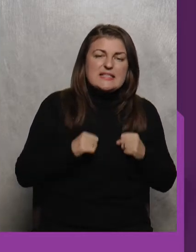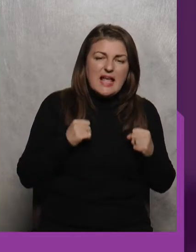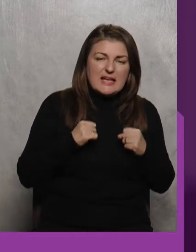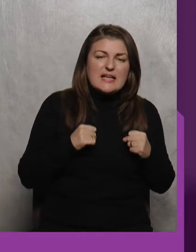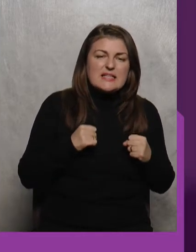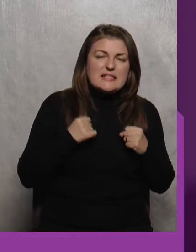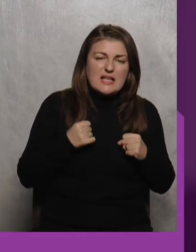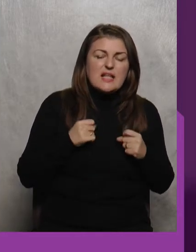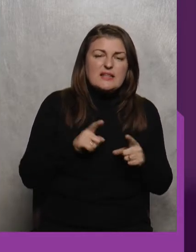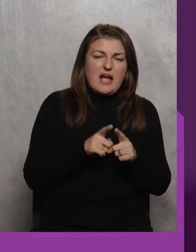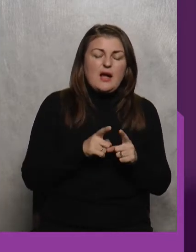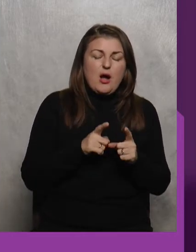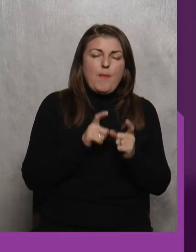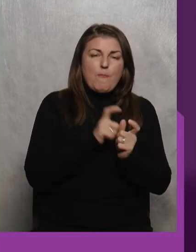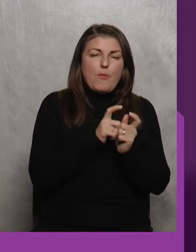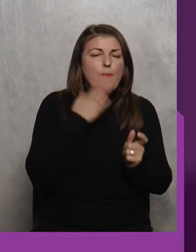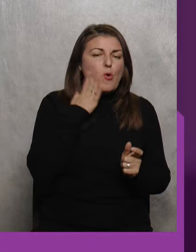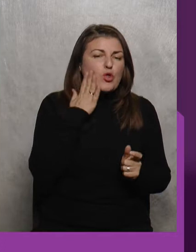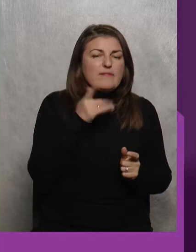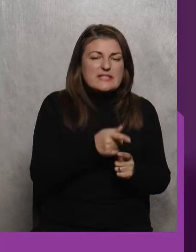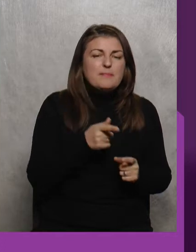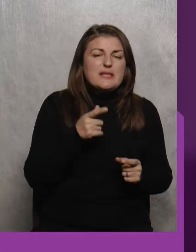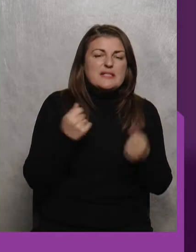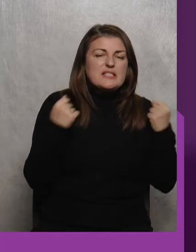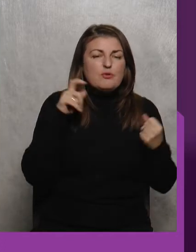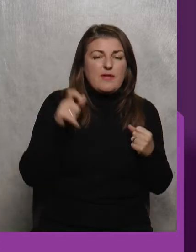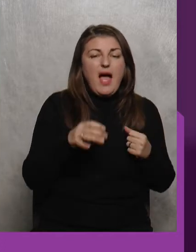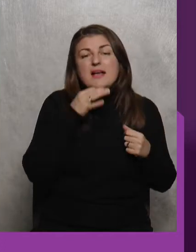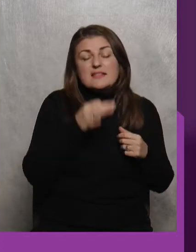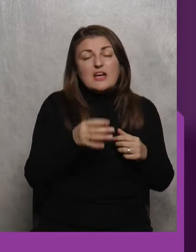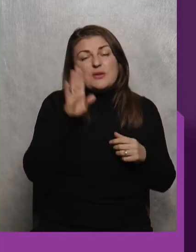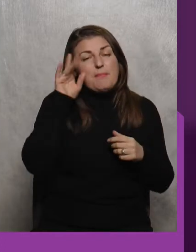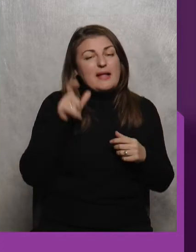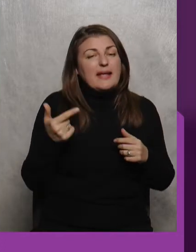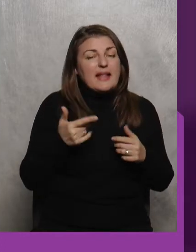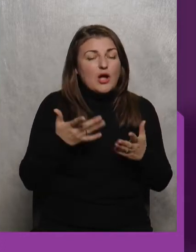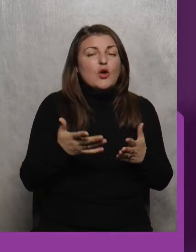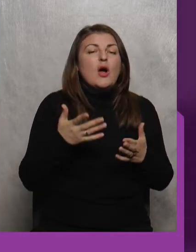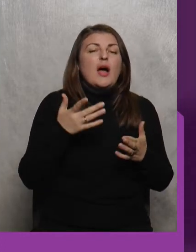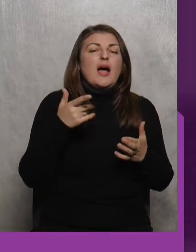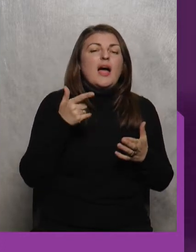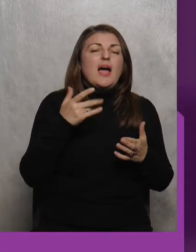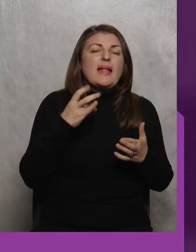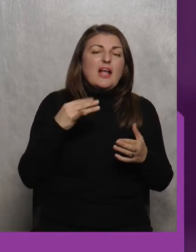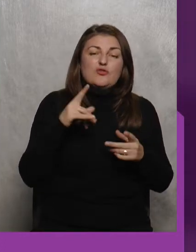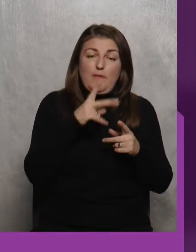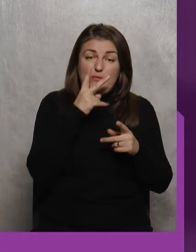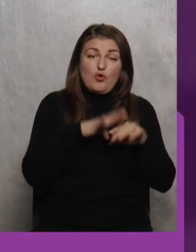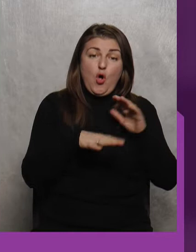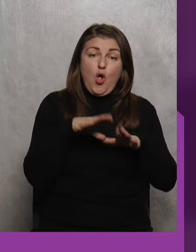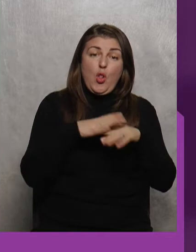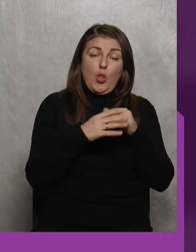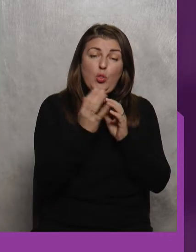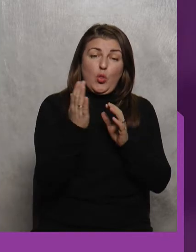старається боротися з молдавським спортсменом. А от скажіть, пане Геннадію, мені здається візуально, що долоня